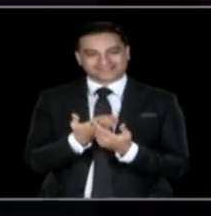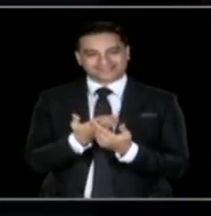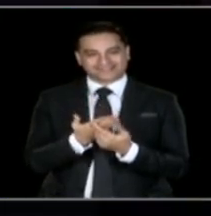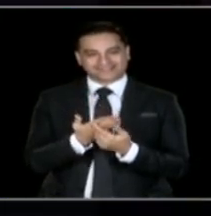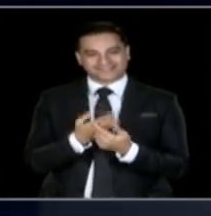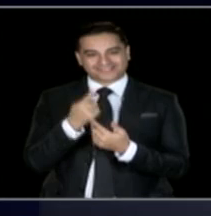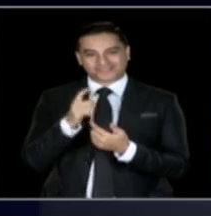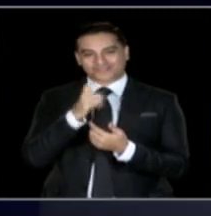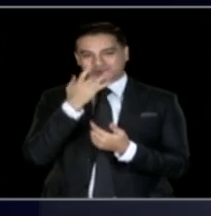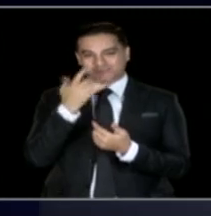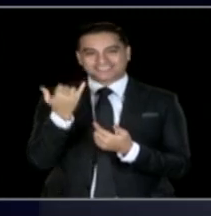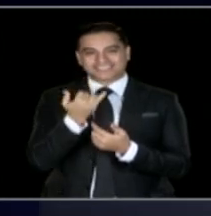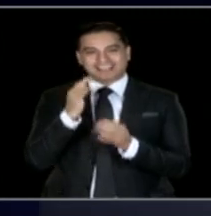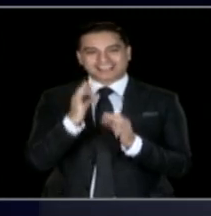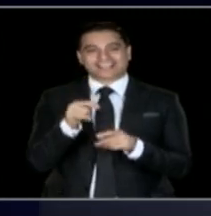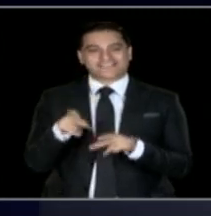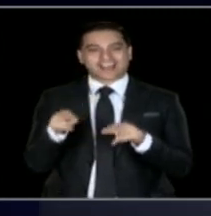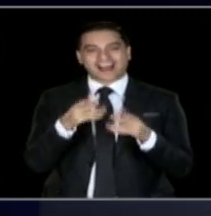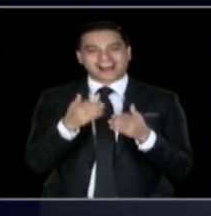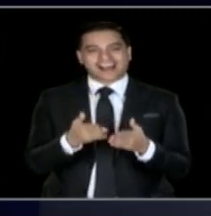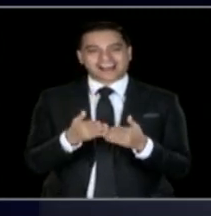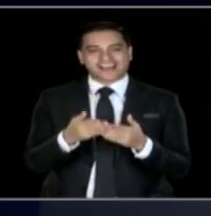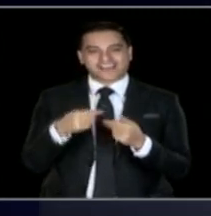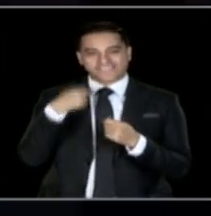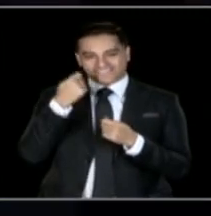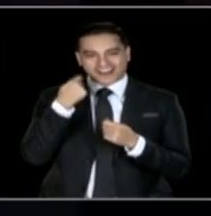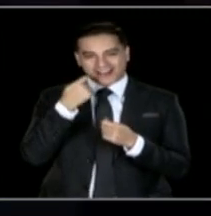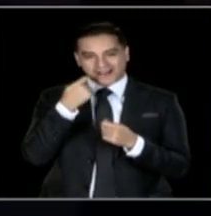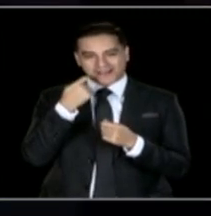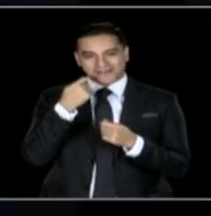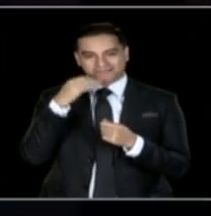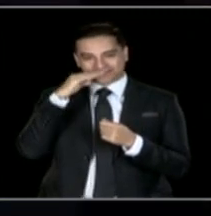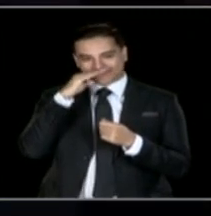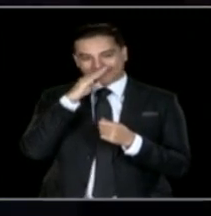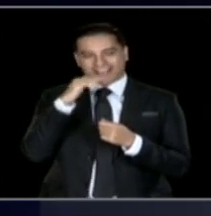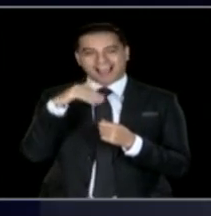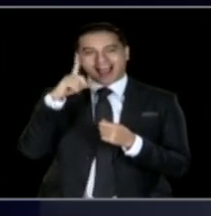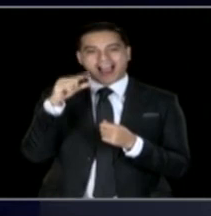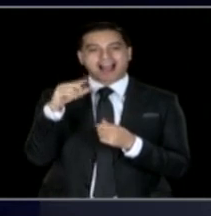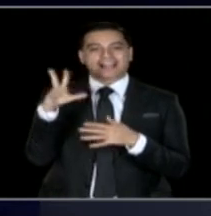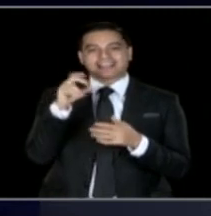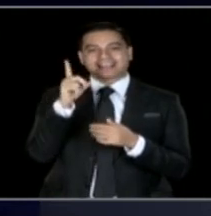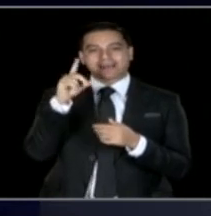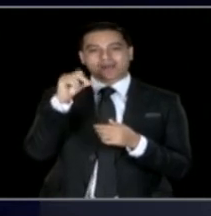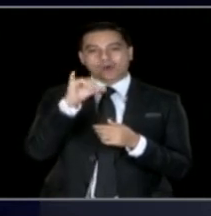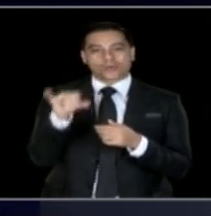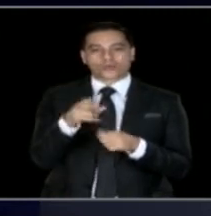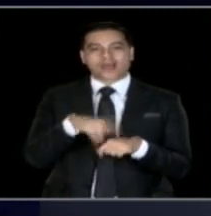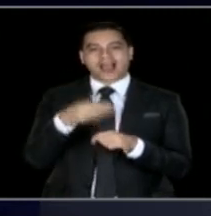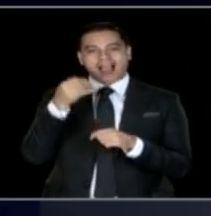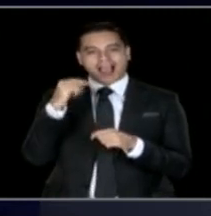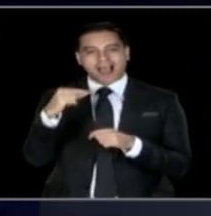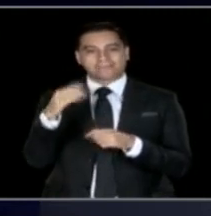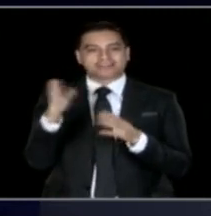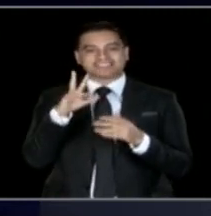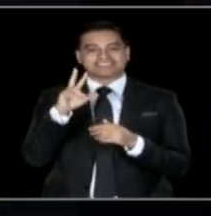ده أسهل سؤال في الحلقة، فيلم الديلر، خالد النبوي وأحمد السقا. طبعا أحمد السقا